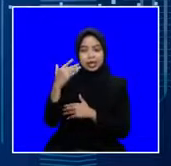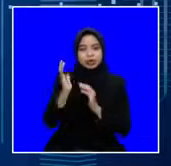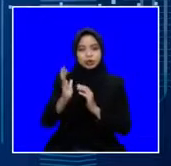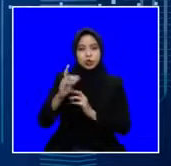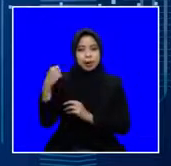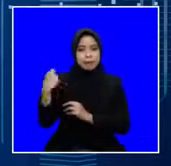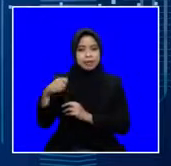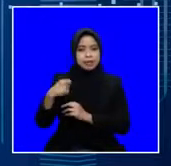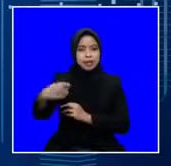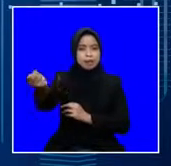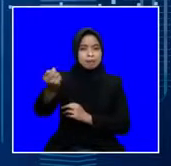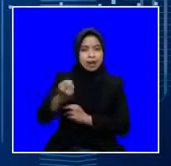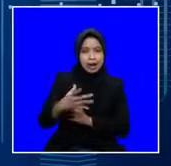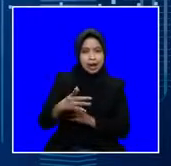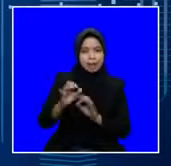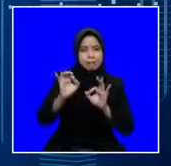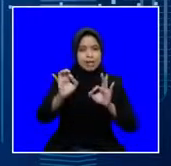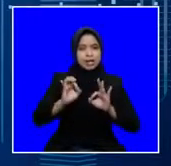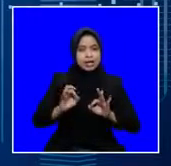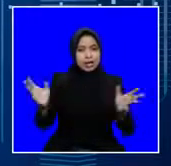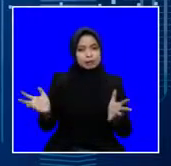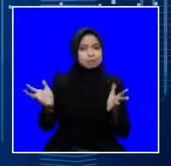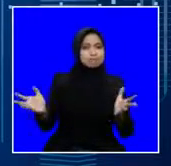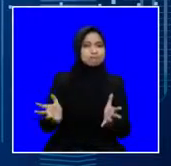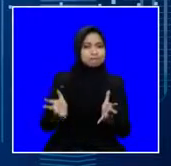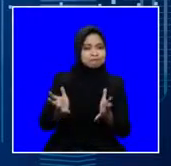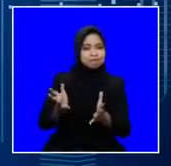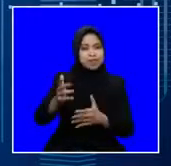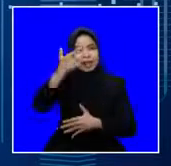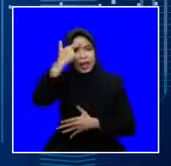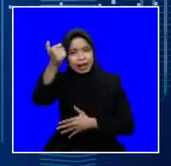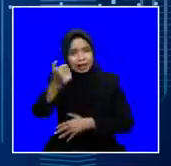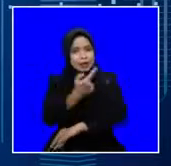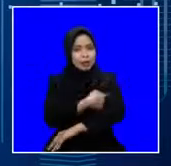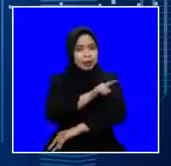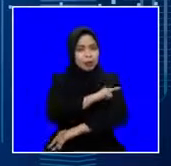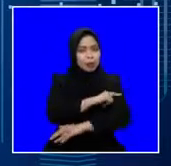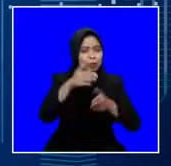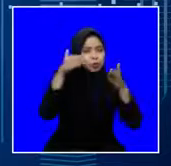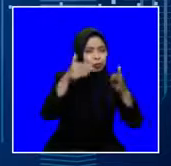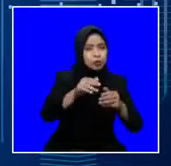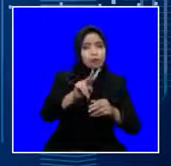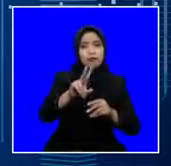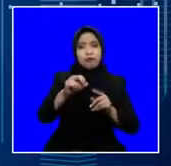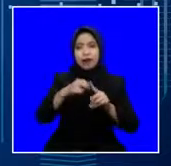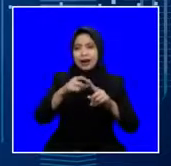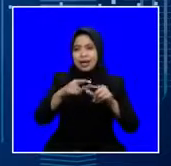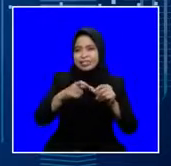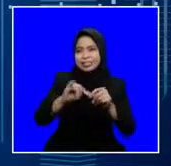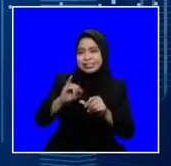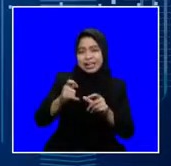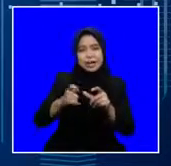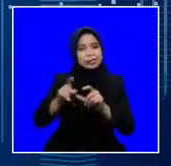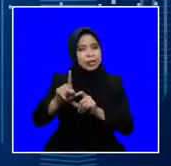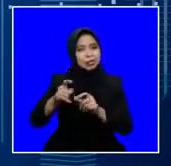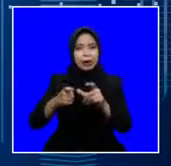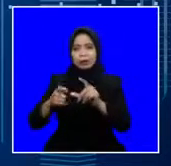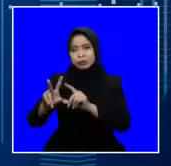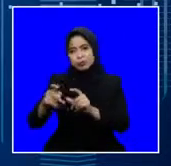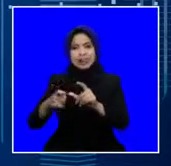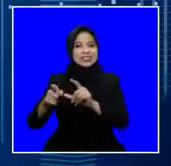Menteri, menyiapkan tenaga terdidik dan terampil baik di tingkat pendidikan vokasi maupun S1, S2, dan